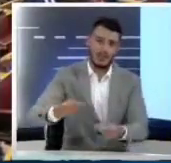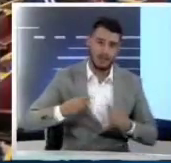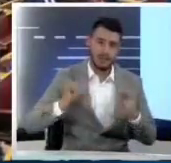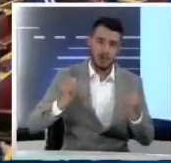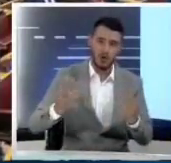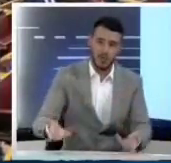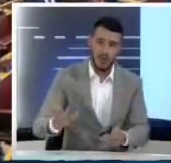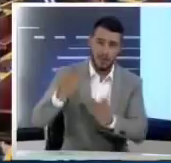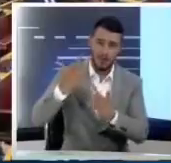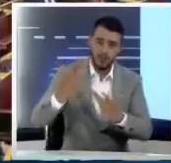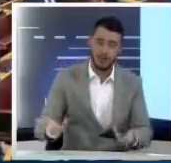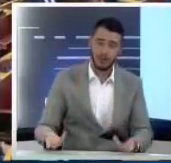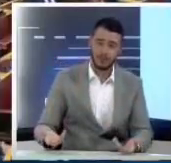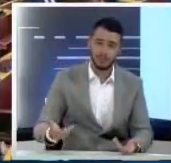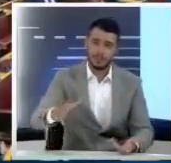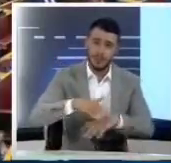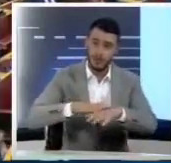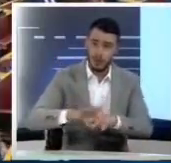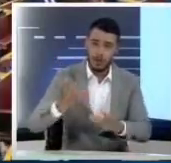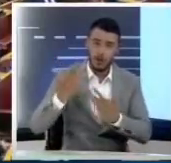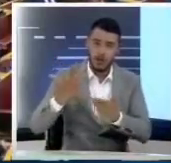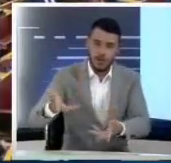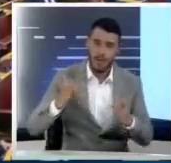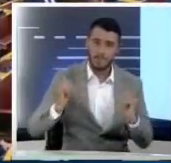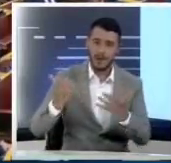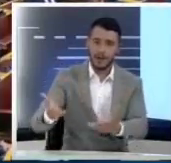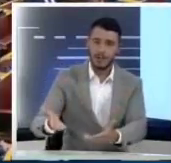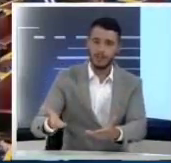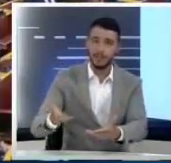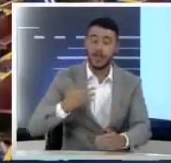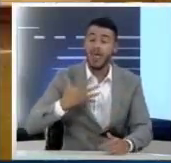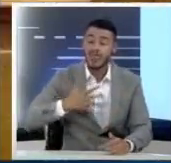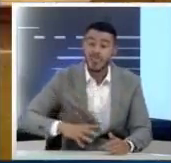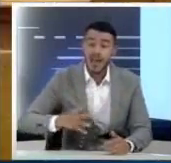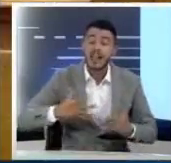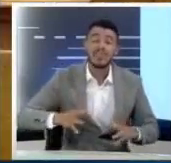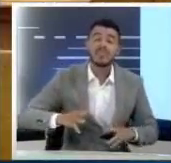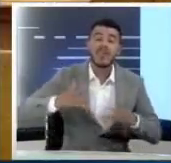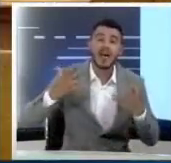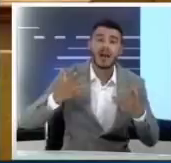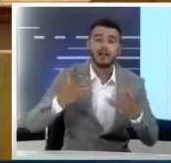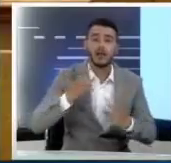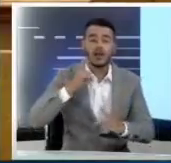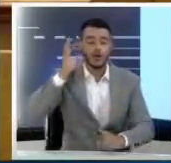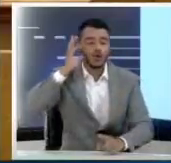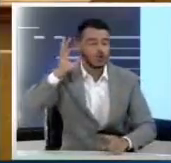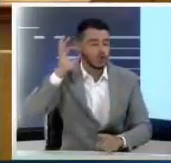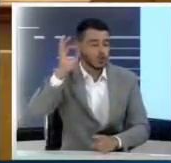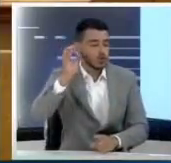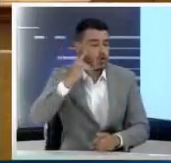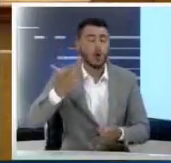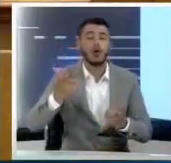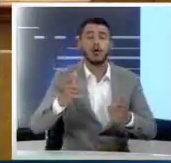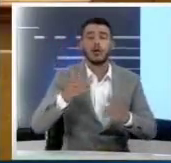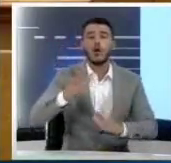κάνετε πλάκα, νομίζω. Παρακαλώ. Πλάκα μας κάνετε. Θέλετε ή δεν θέλετε να ολοκληρωθεί το χρηματιστήριο